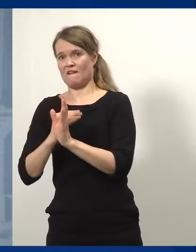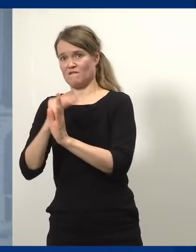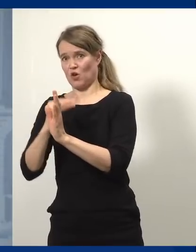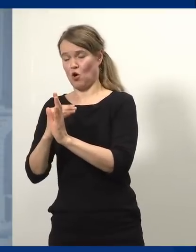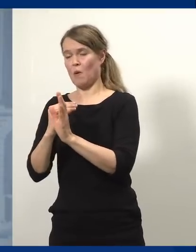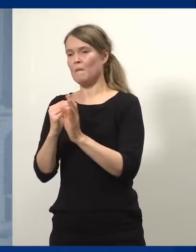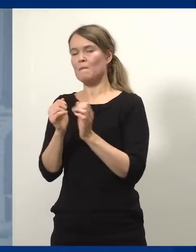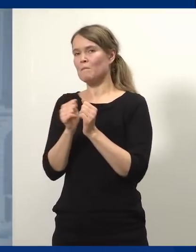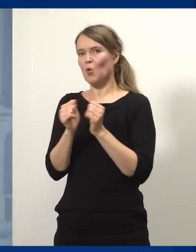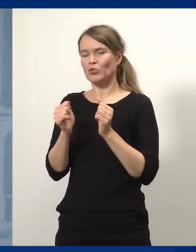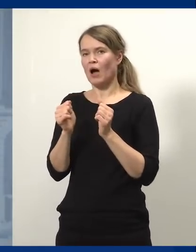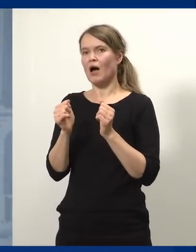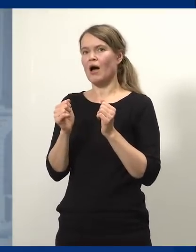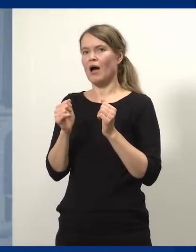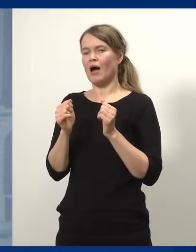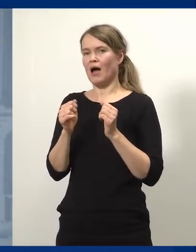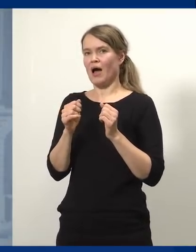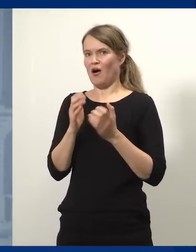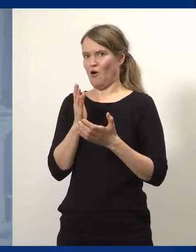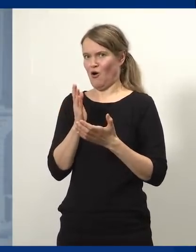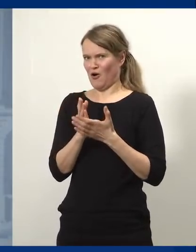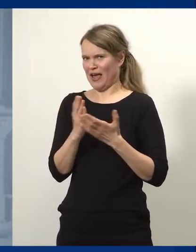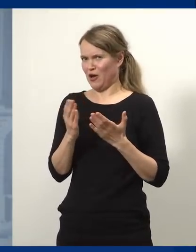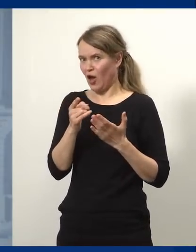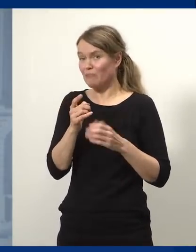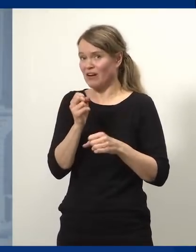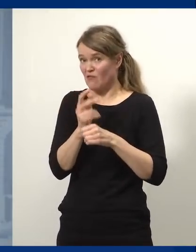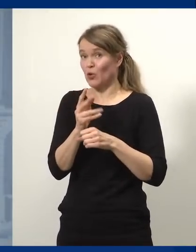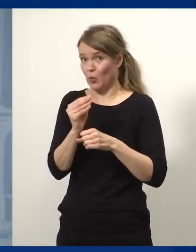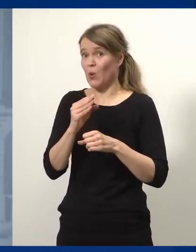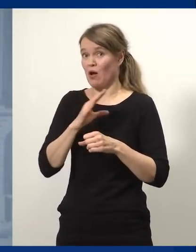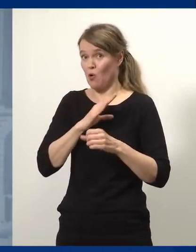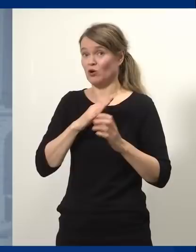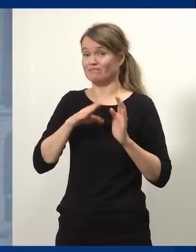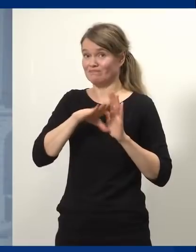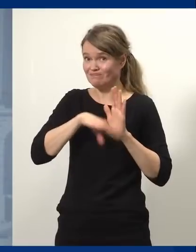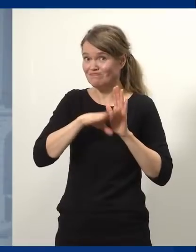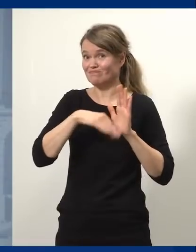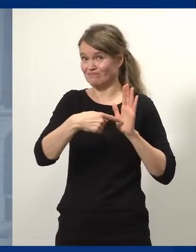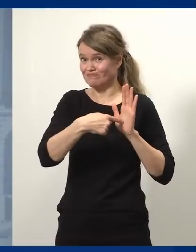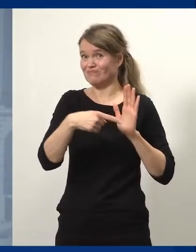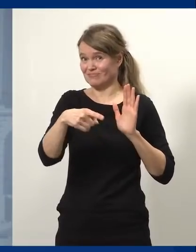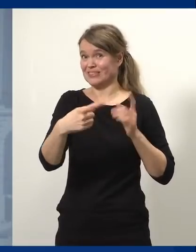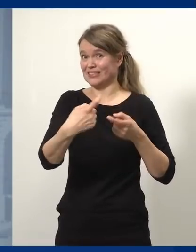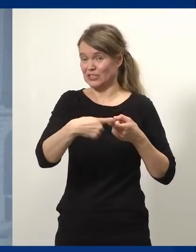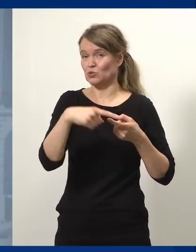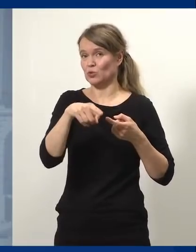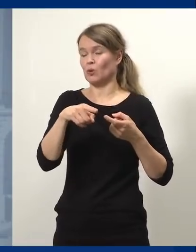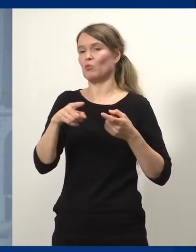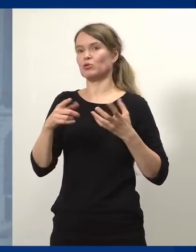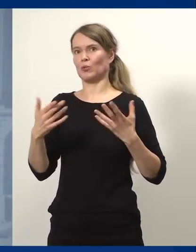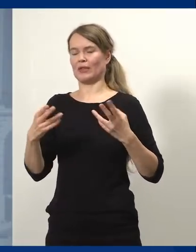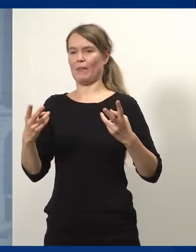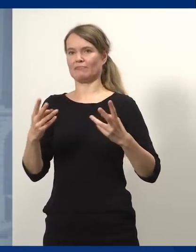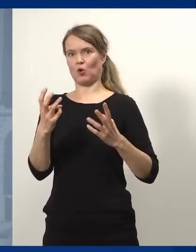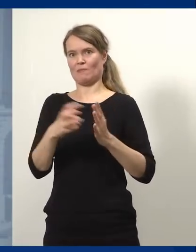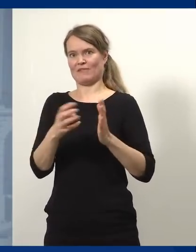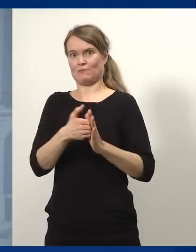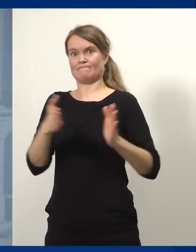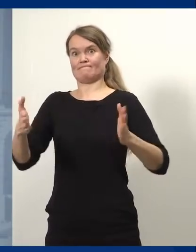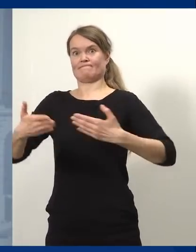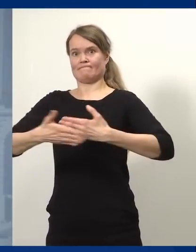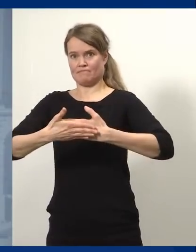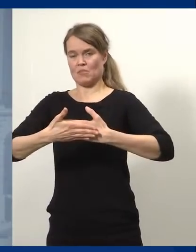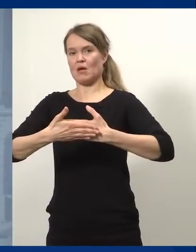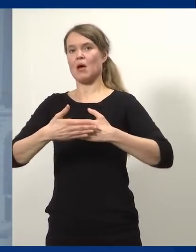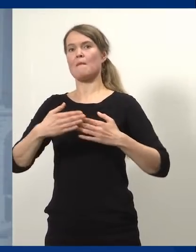ei säänneltäisi. Meillä on myös tartuntatautilaissa ravintoloita sääntelevia pykäliä, mutta tämän kokonaissulun osalta tämä annetaan pykälän